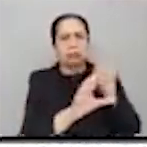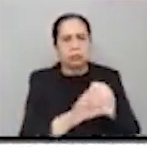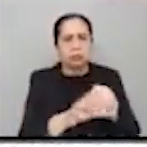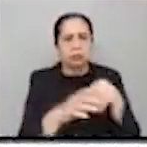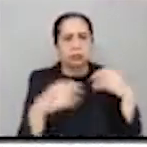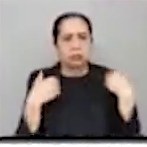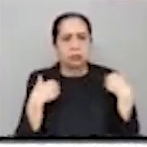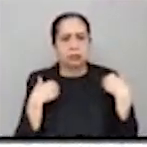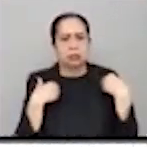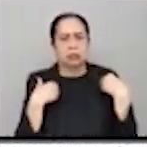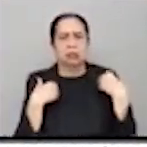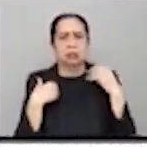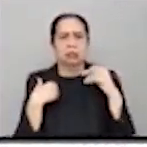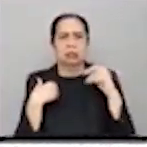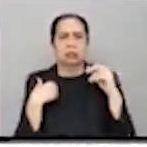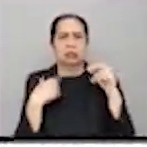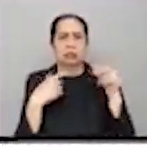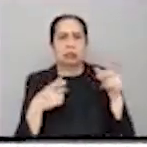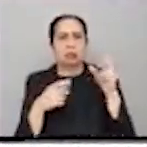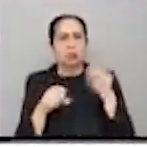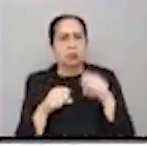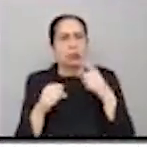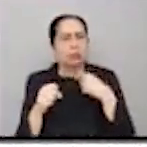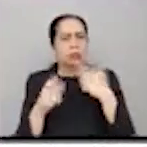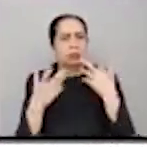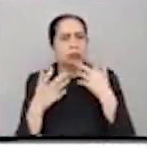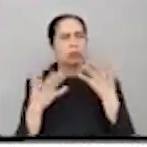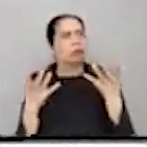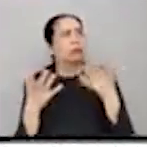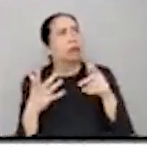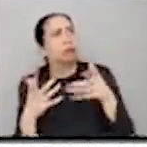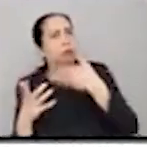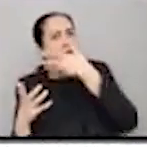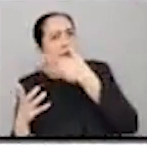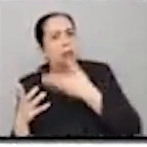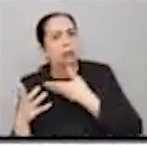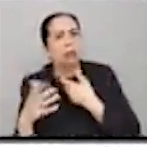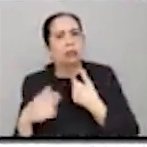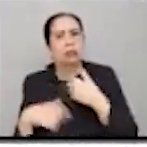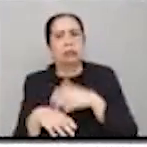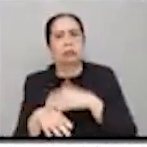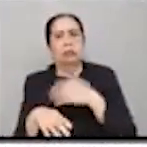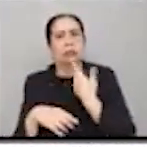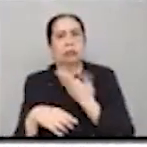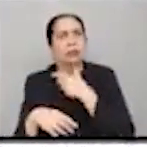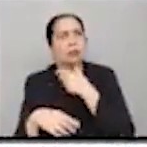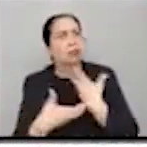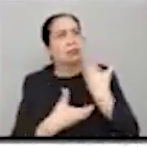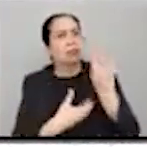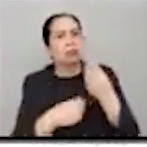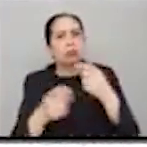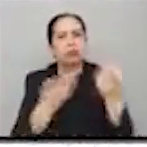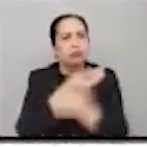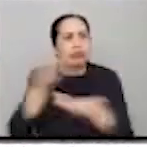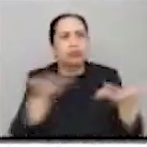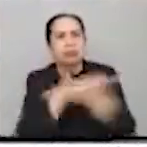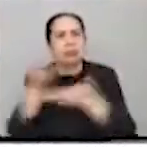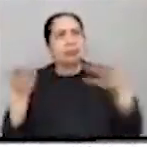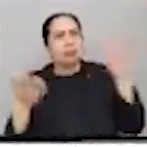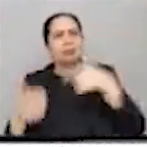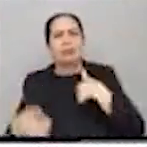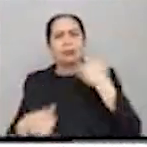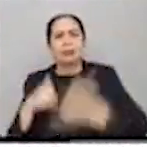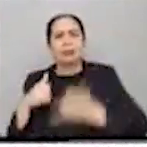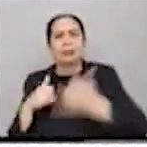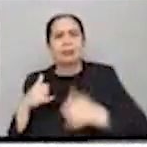RCEP. So we are leaving ourselves out. We are isolating ourselves from the free trade zone that ASEAN is.